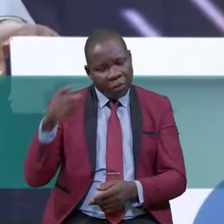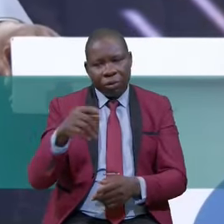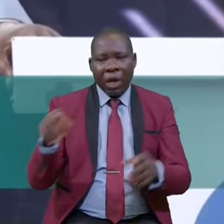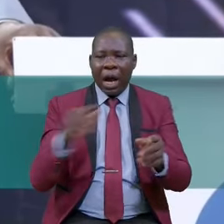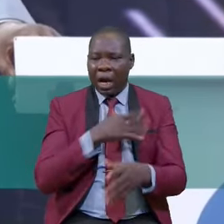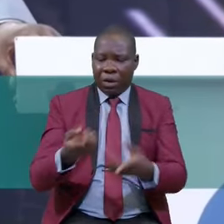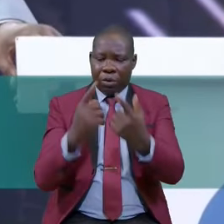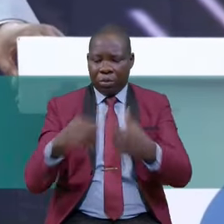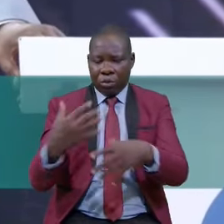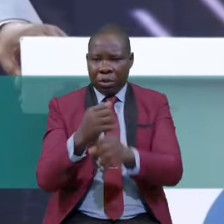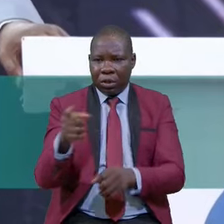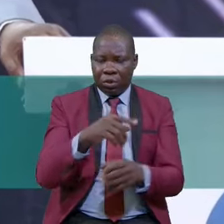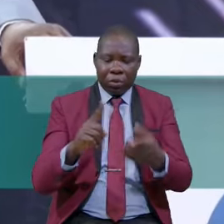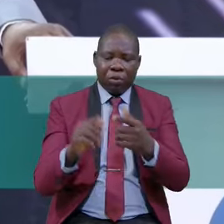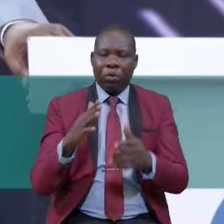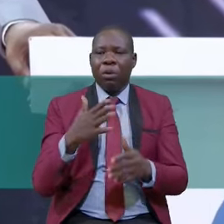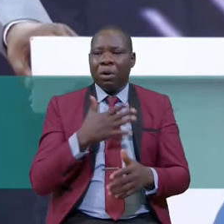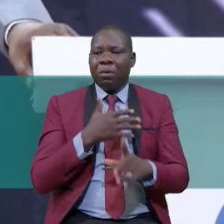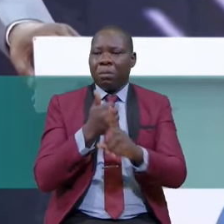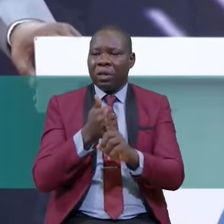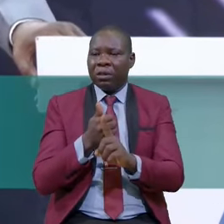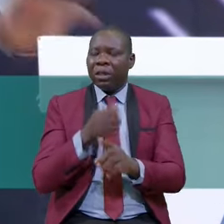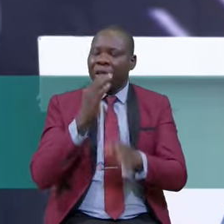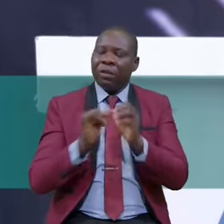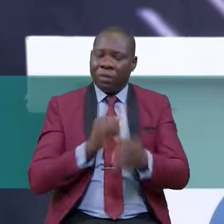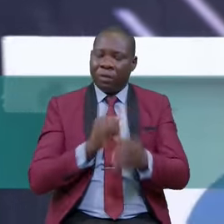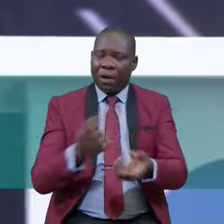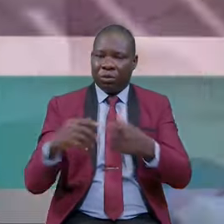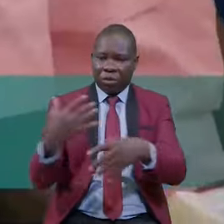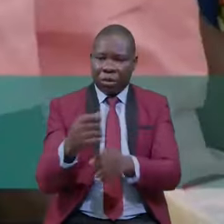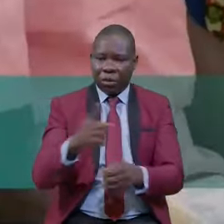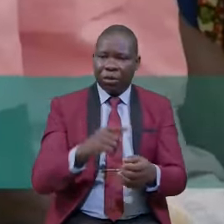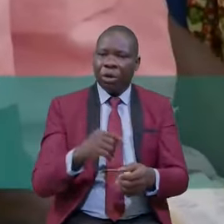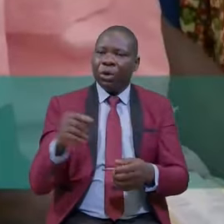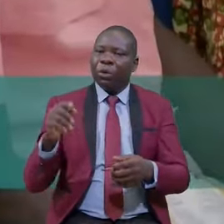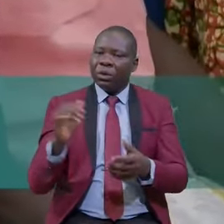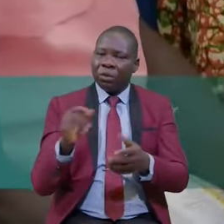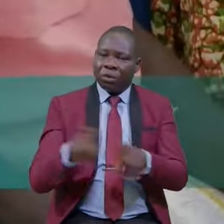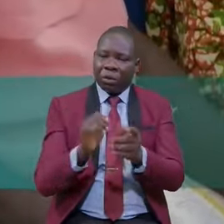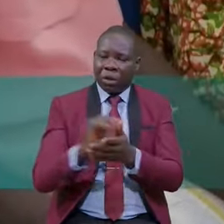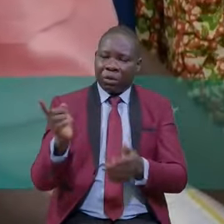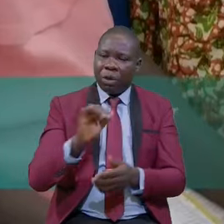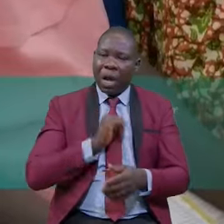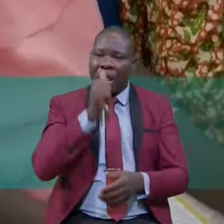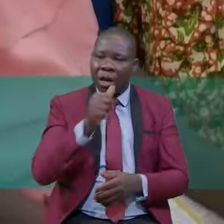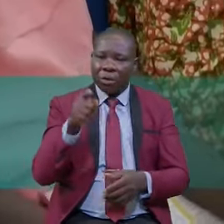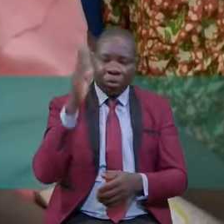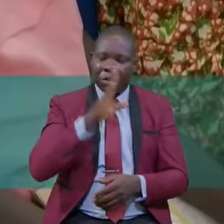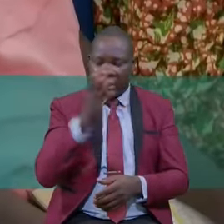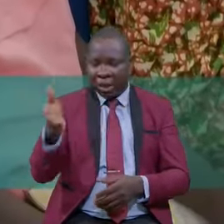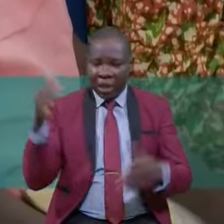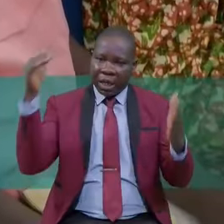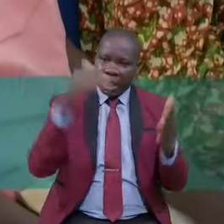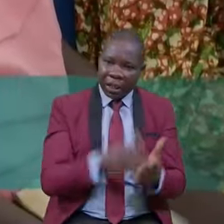cela. Il a parlé de l'enlèvement. Il a parlé de la grande tribulation. Il a parlé de son retour